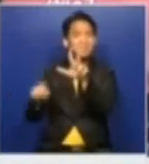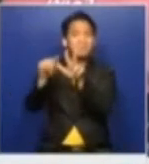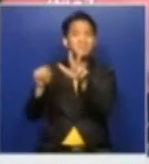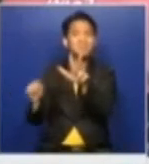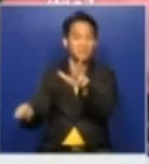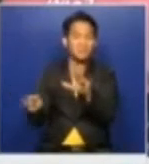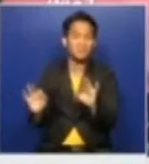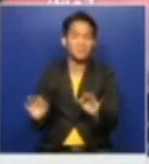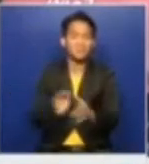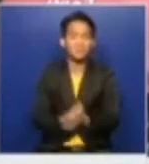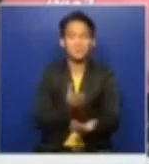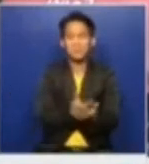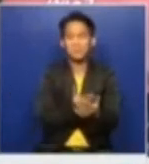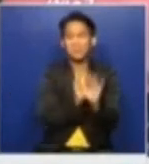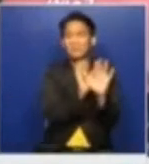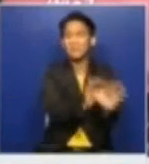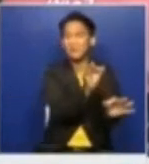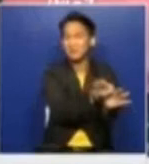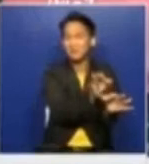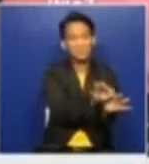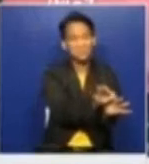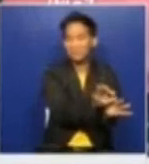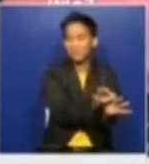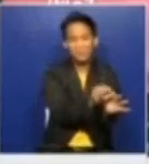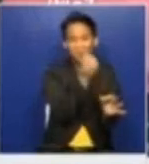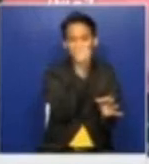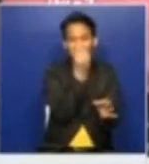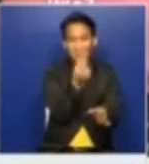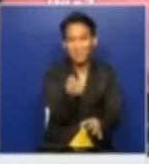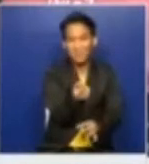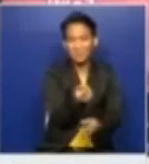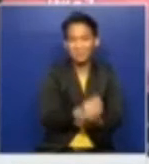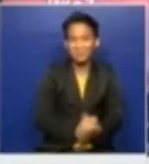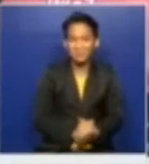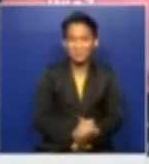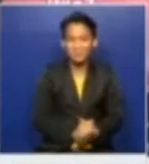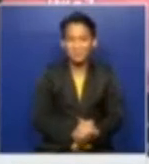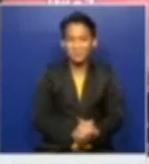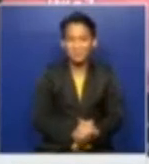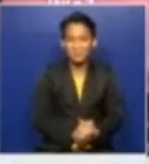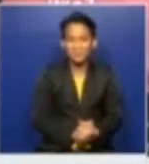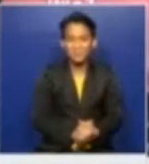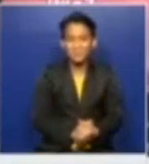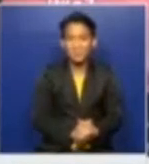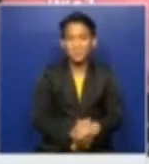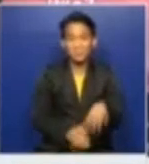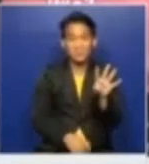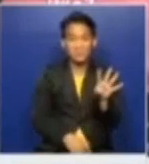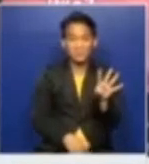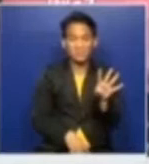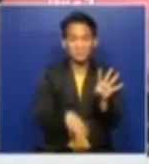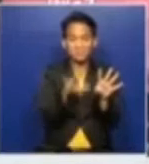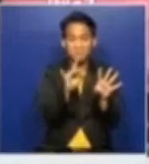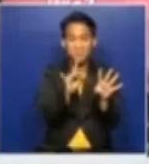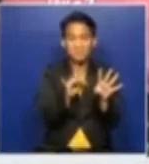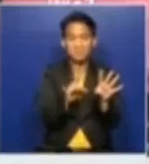เงินฝากแค่50สตางค์บาทนึงมีช่องในการบริหารการ 2% ไม่ใช่ไปเจอ 4% 8% 7% 6% แล้ว